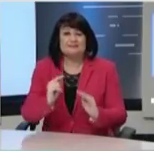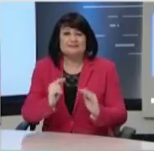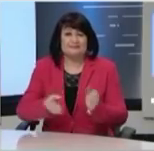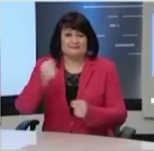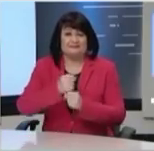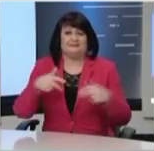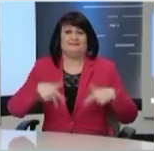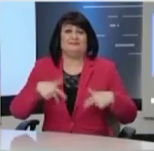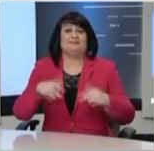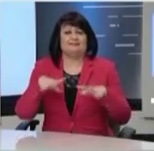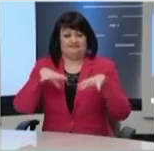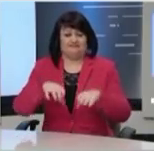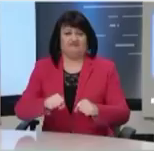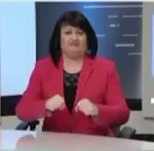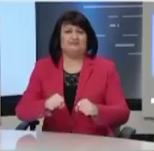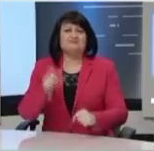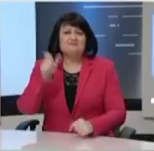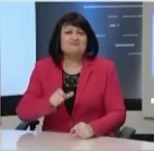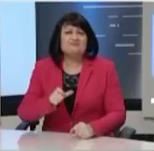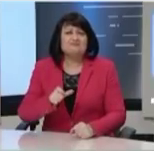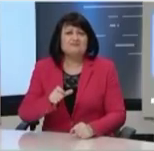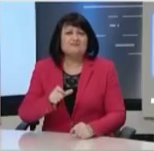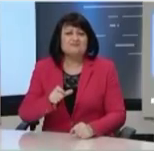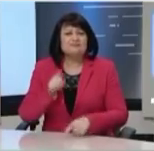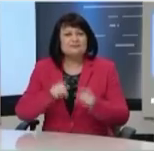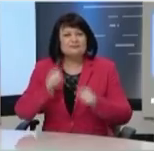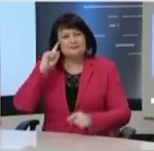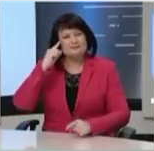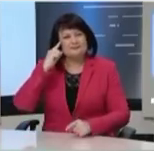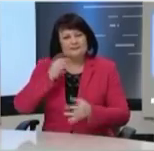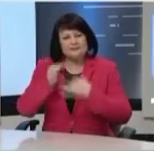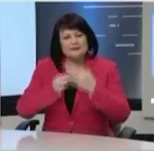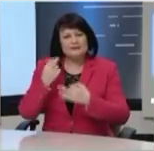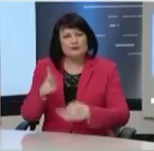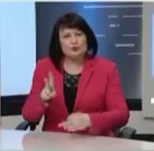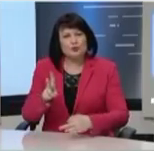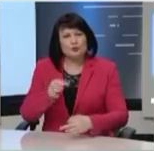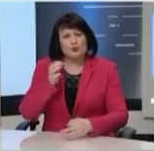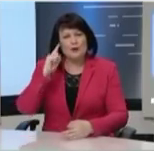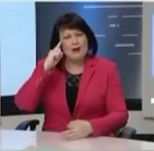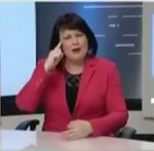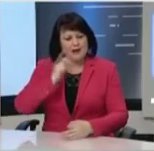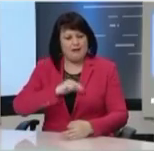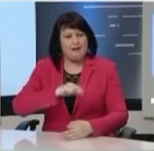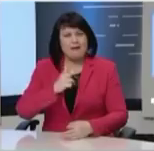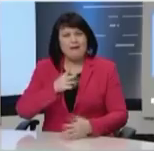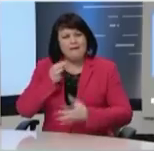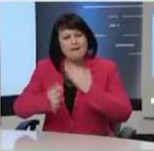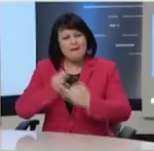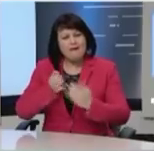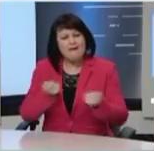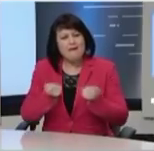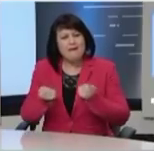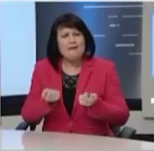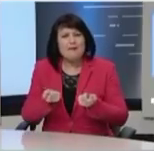εξουσίας. Καθοδηγήστε από ορισμένους νεόκοπους συμβούλους, καιροσκόπους, και από